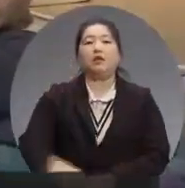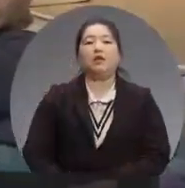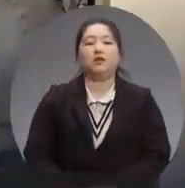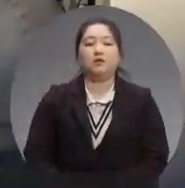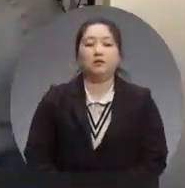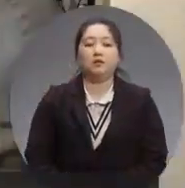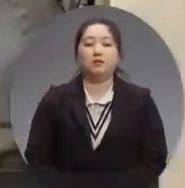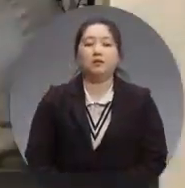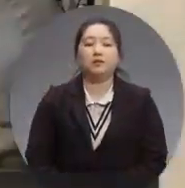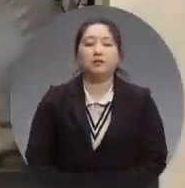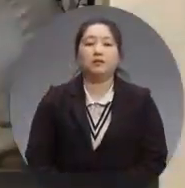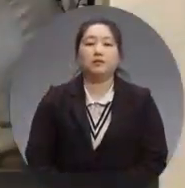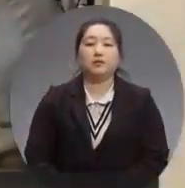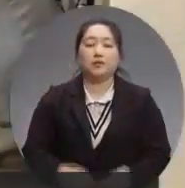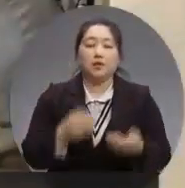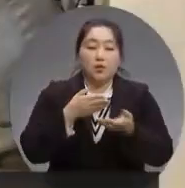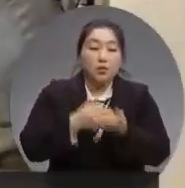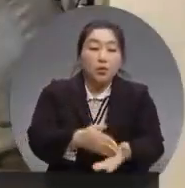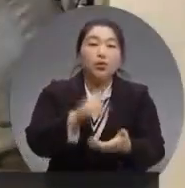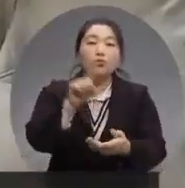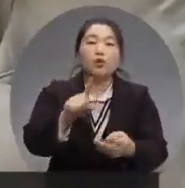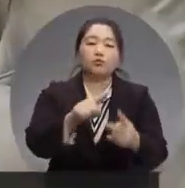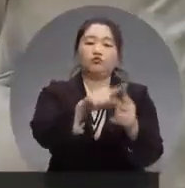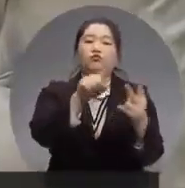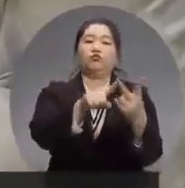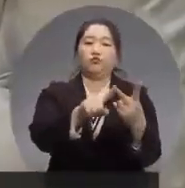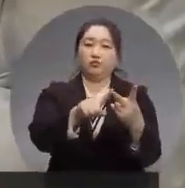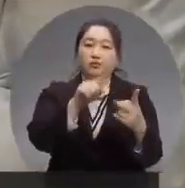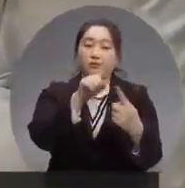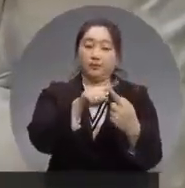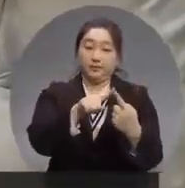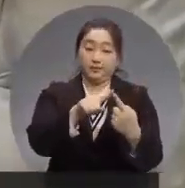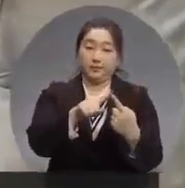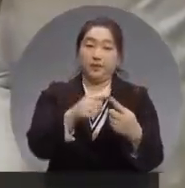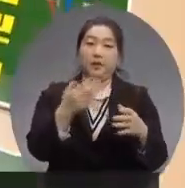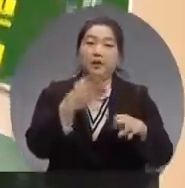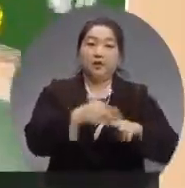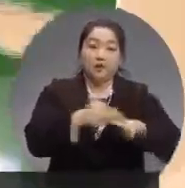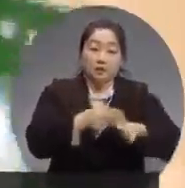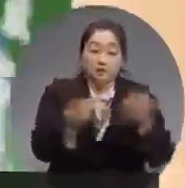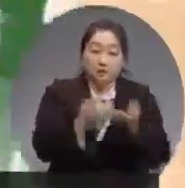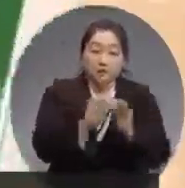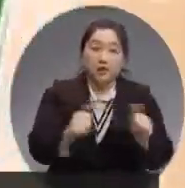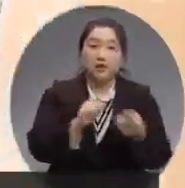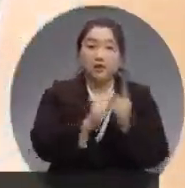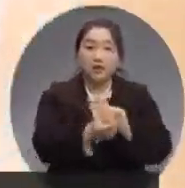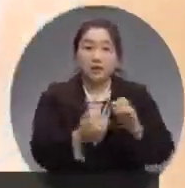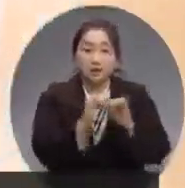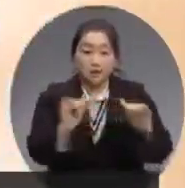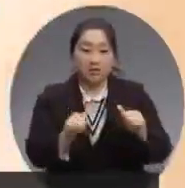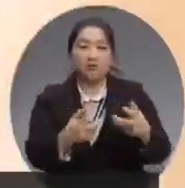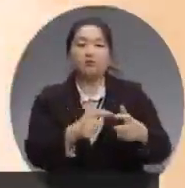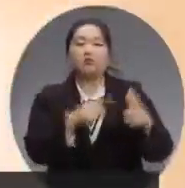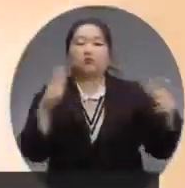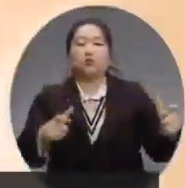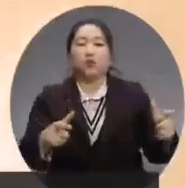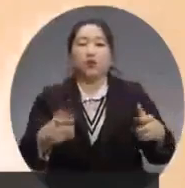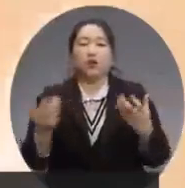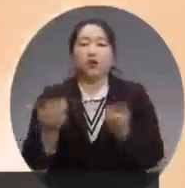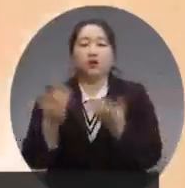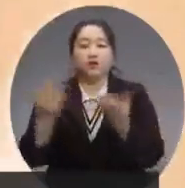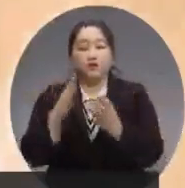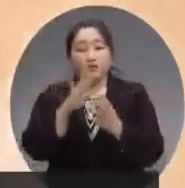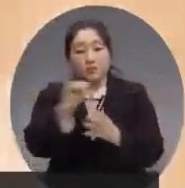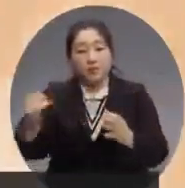네. 이들이 요구하는 건 크게 두 가지입니다. 급식조리 실무자 대체 인력 충원과 비정규직인 영어회화